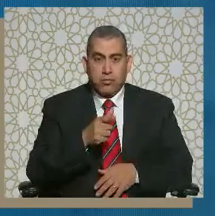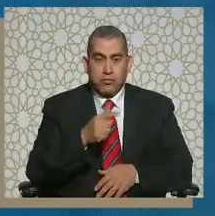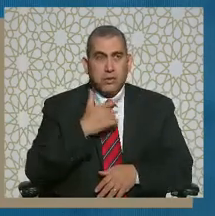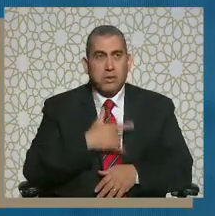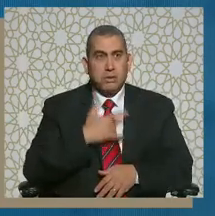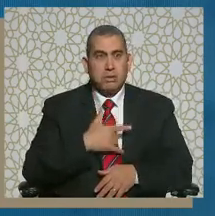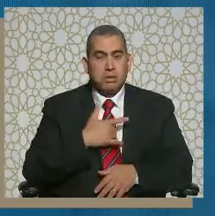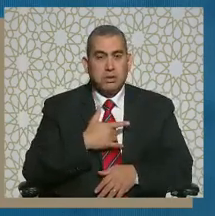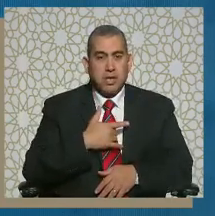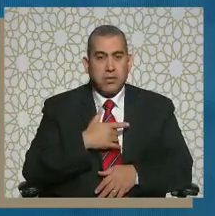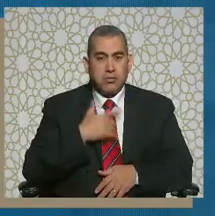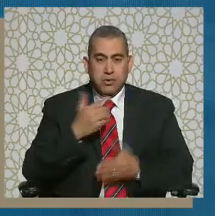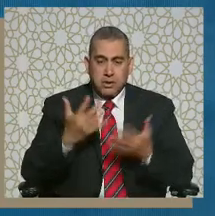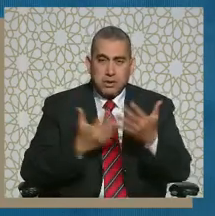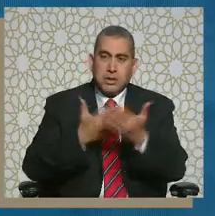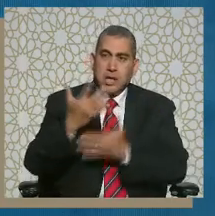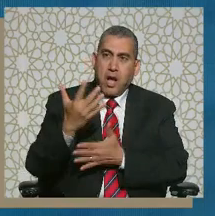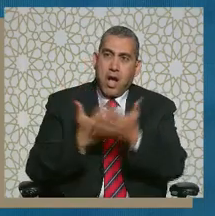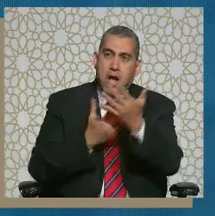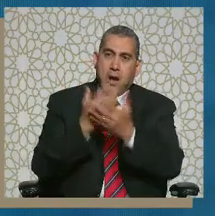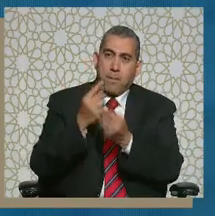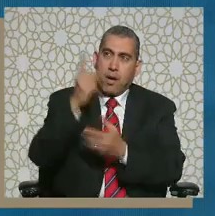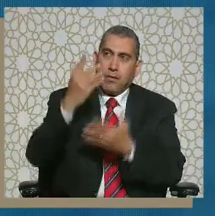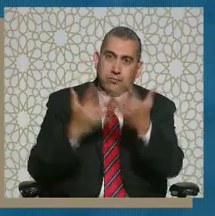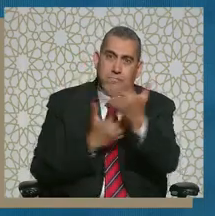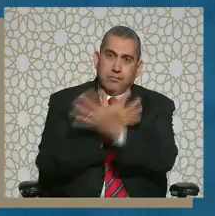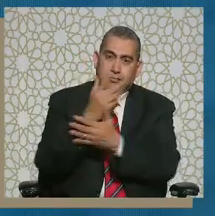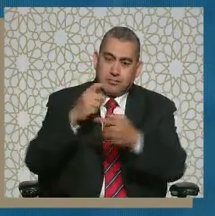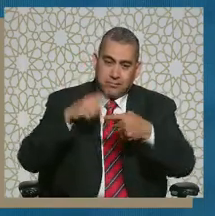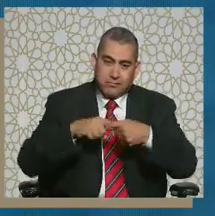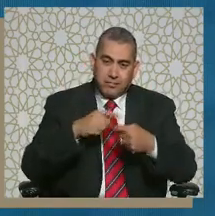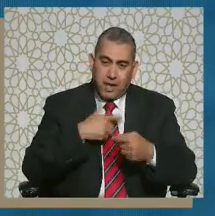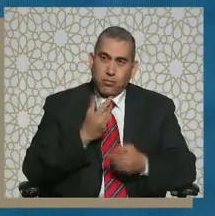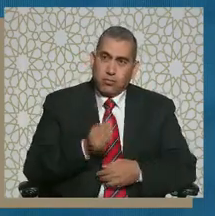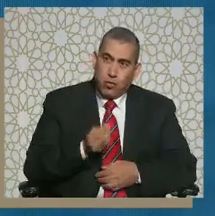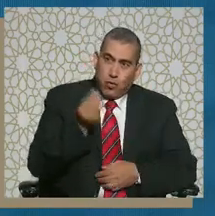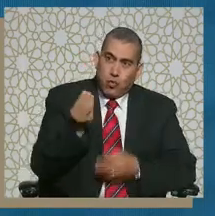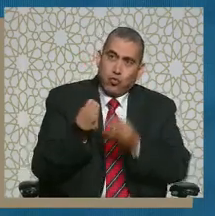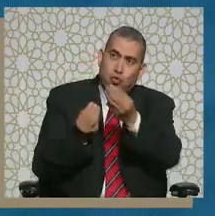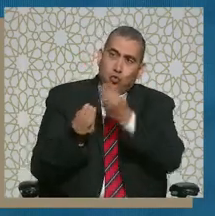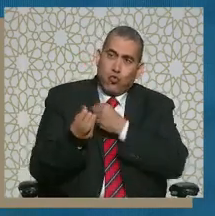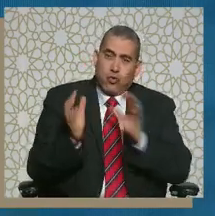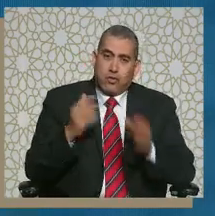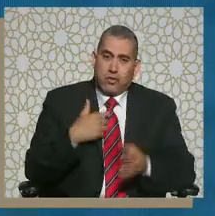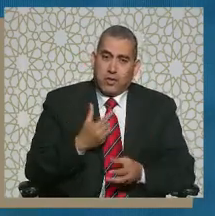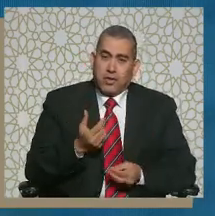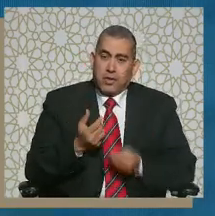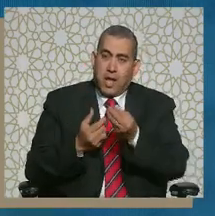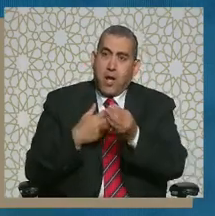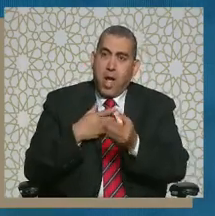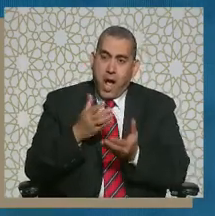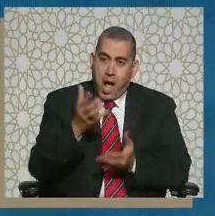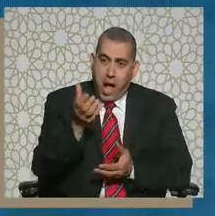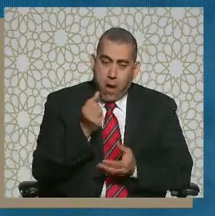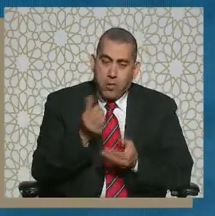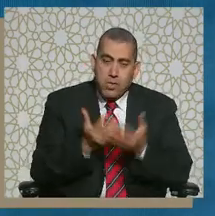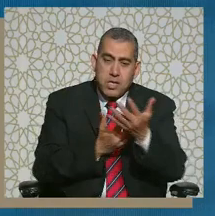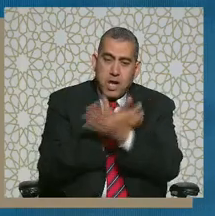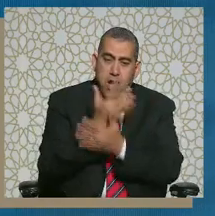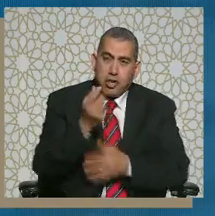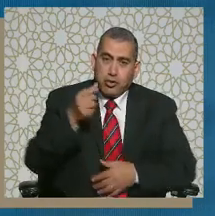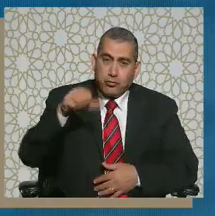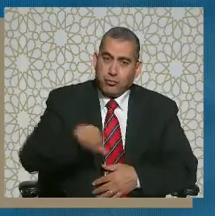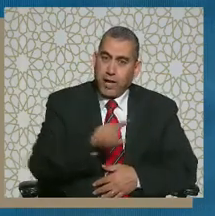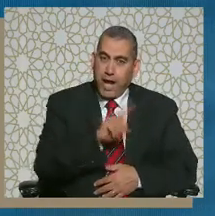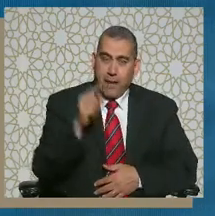ان هو في تجاره بينه وبين ربنا لانه بيربط ده بقوله تعالى يرجون تجاره لن تبور